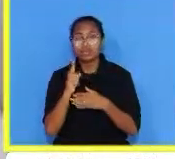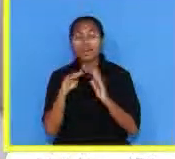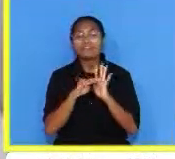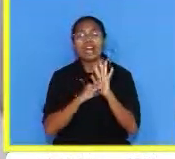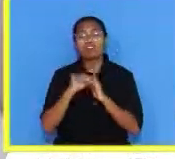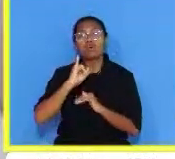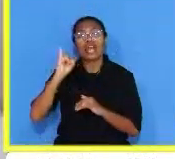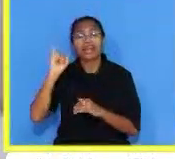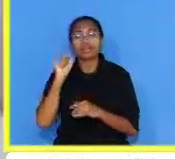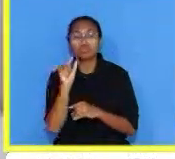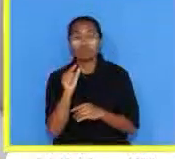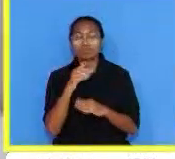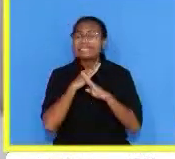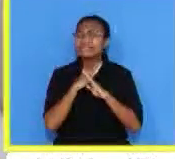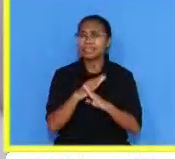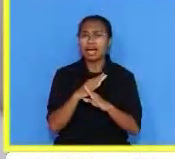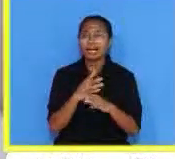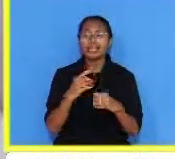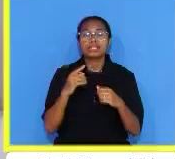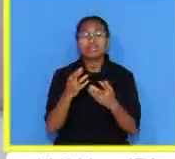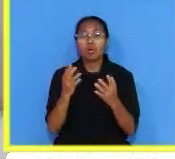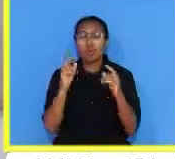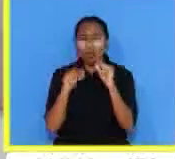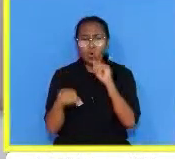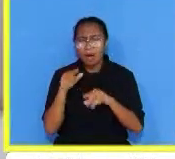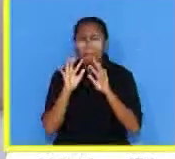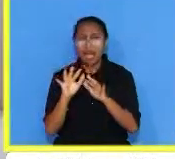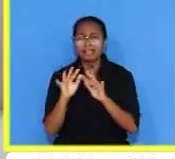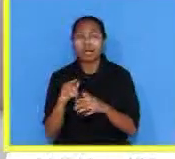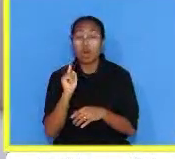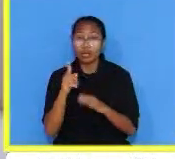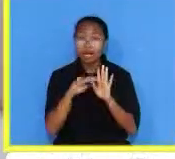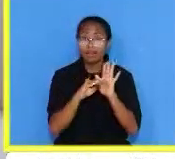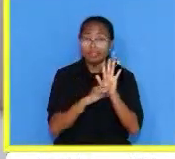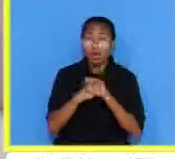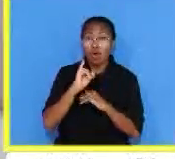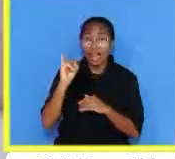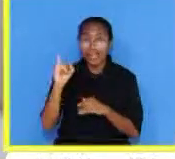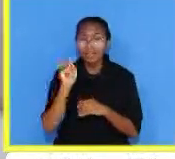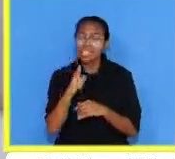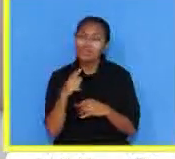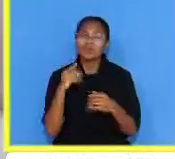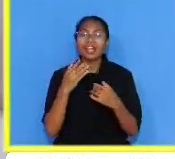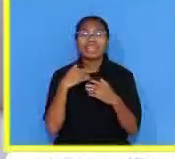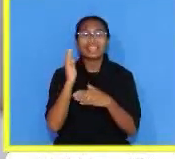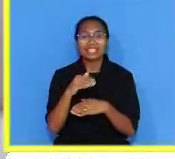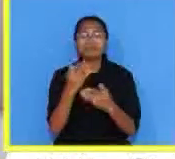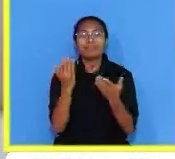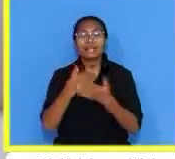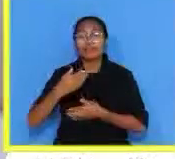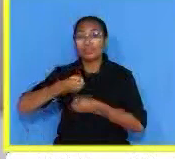online untuk mencegah kerumunan. Jadi artinya kalau dia daftar online nanti akan diberi